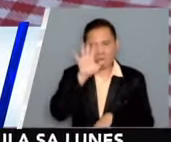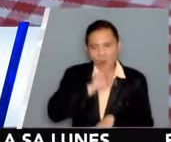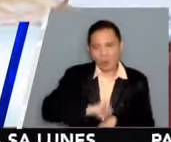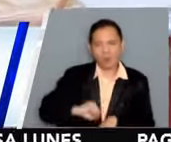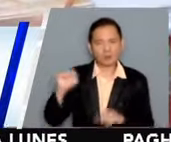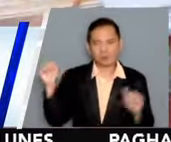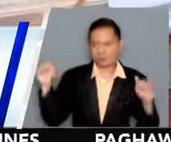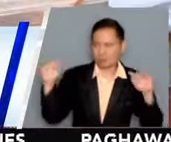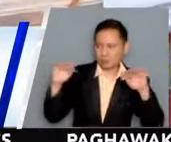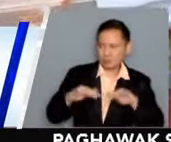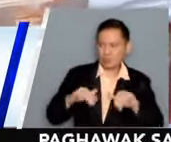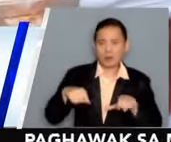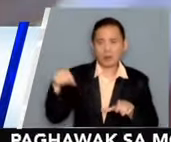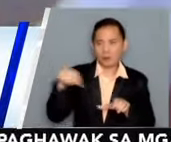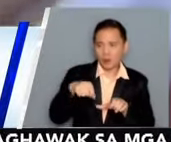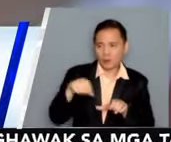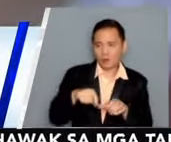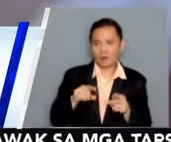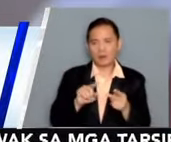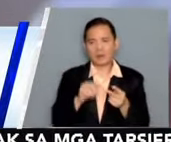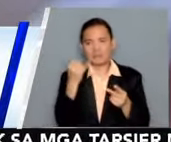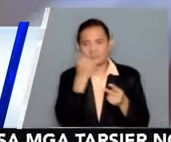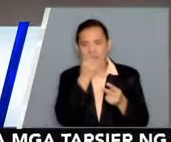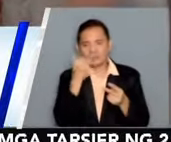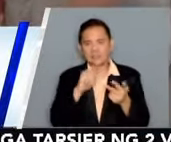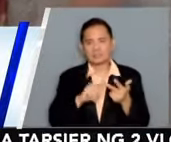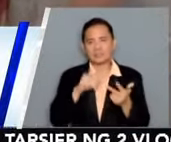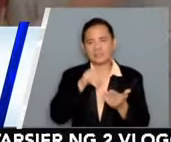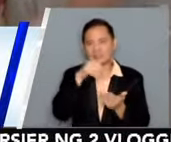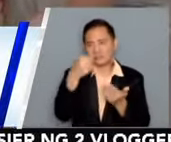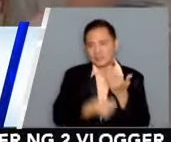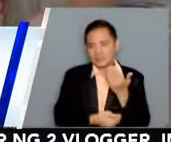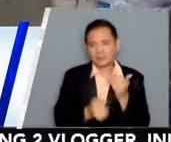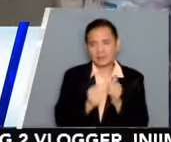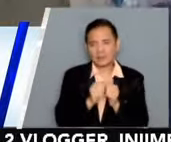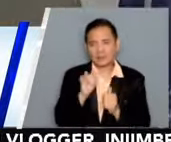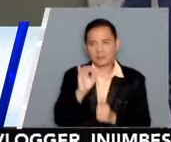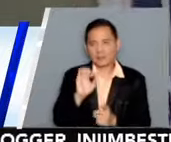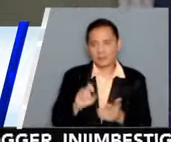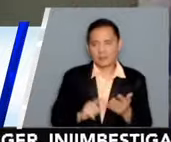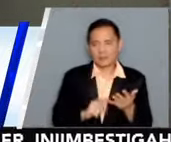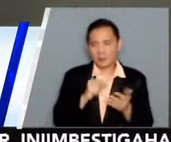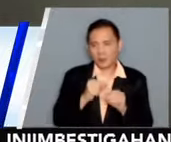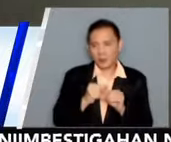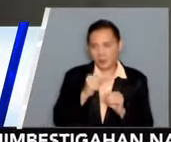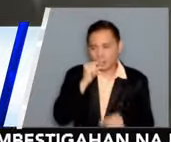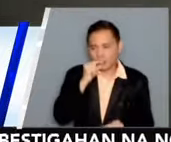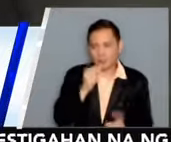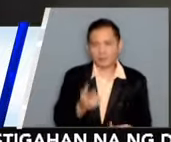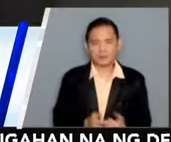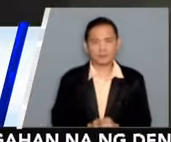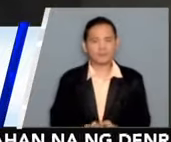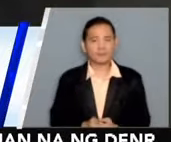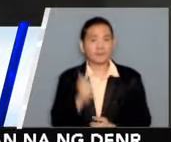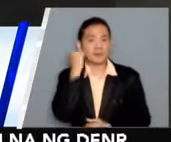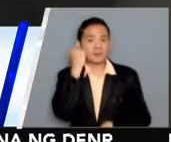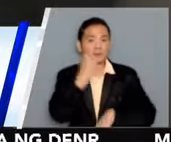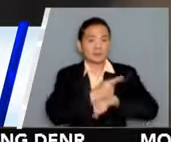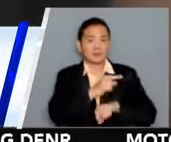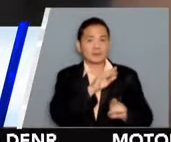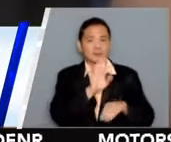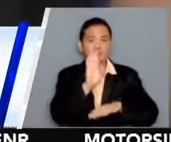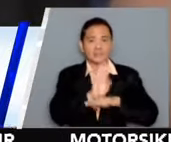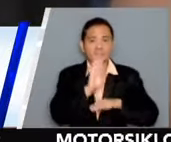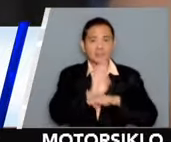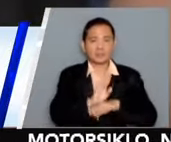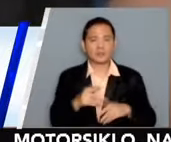kunyelo, saging kunyelo, ice candy. Ang kita naman ni Landiza sa araw-araw, doble raw ng inilaan